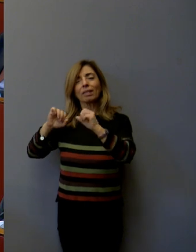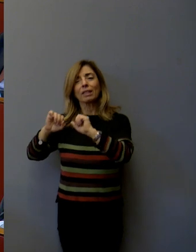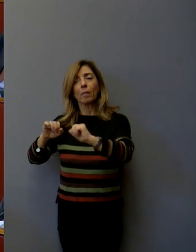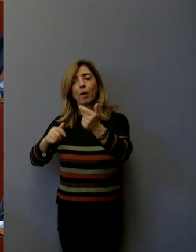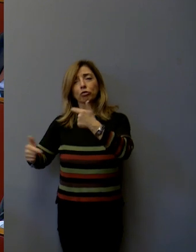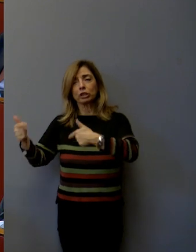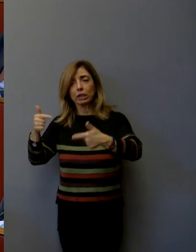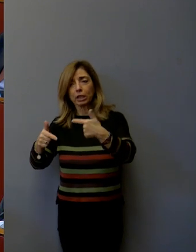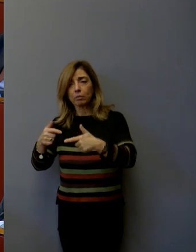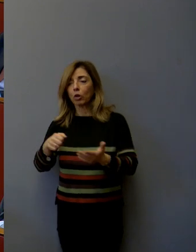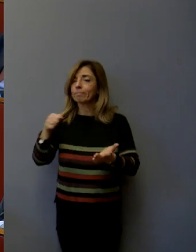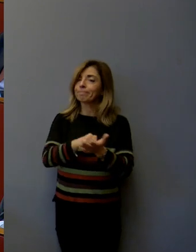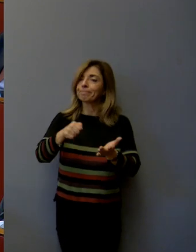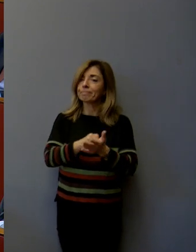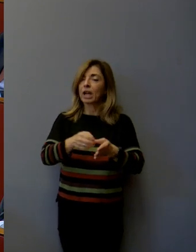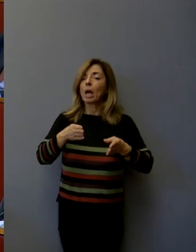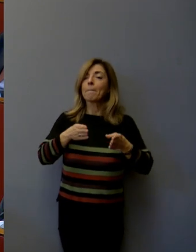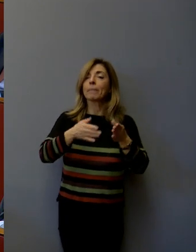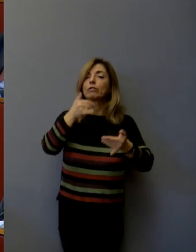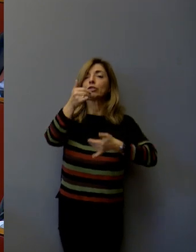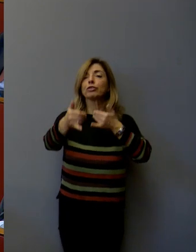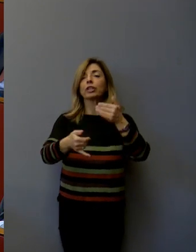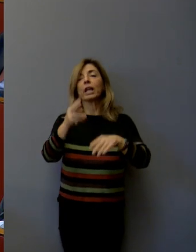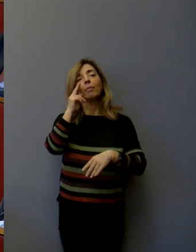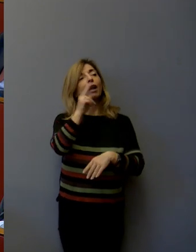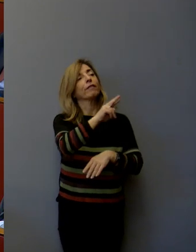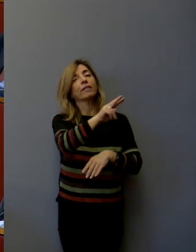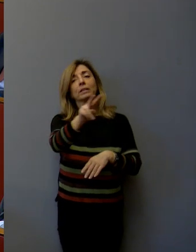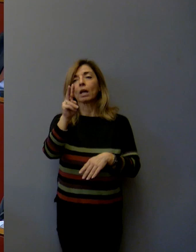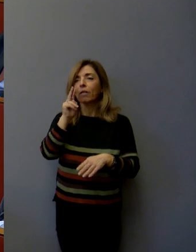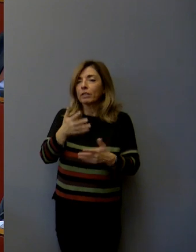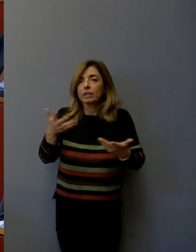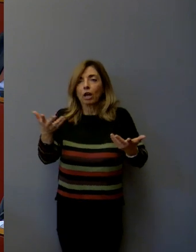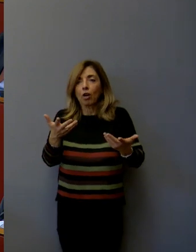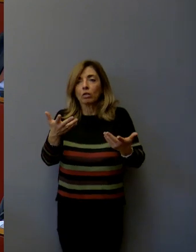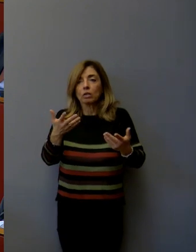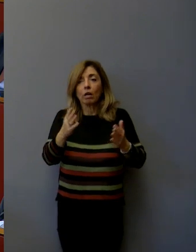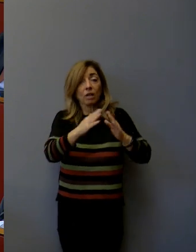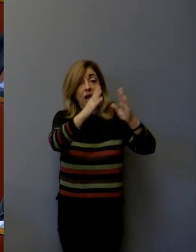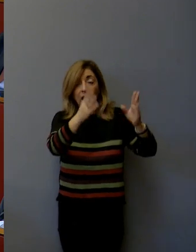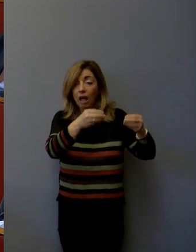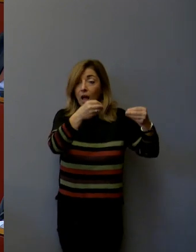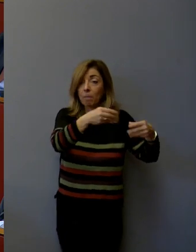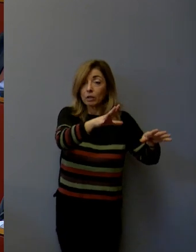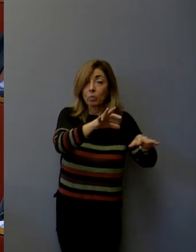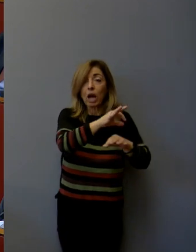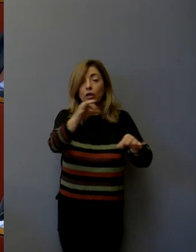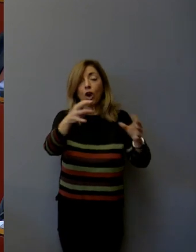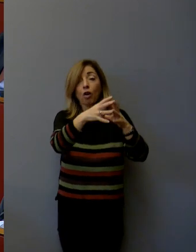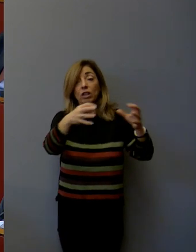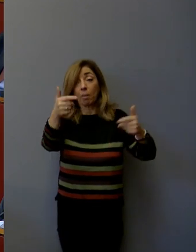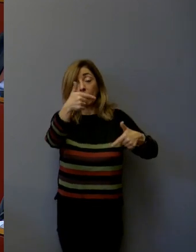sulle piste ciclabili con vista su cosa su vista su cose abbandonate o forse sui depositi chimici Magari